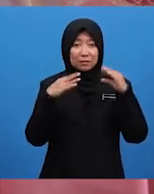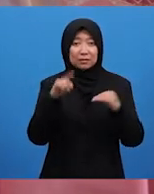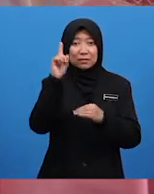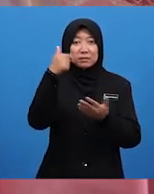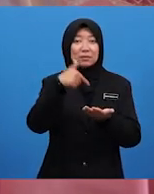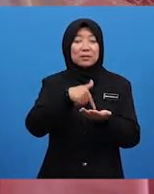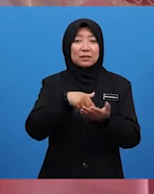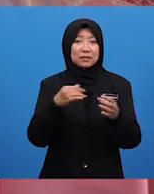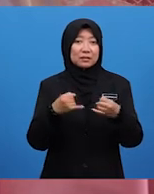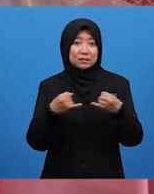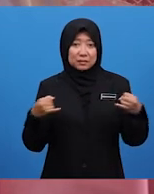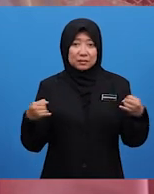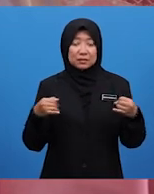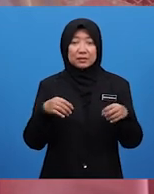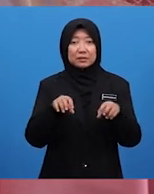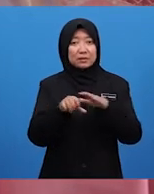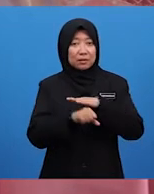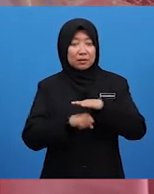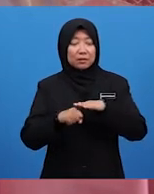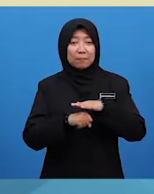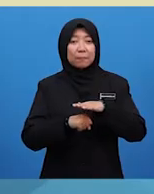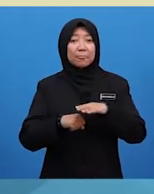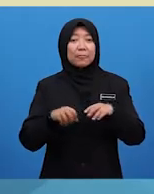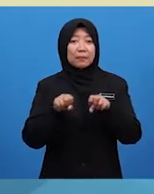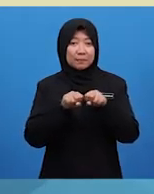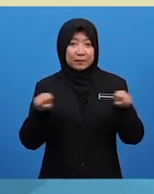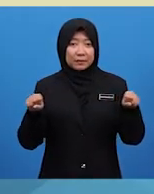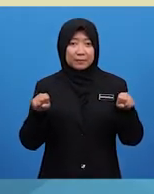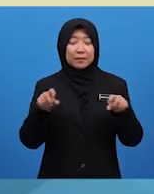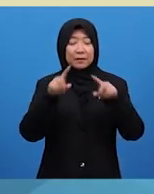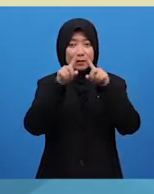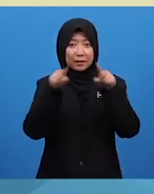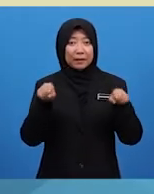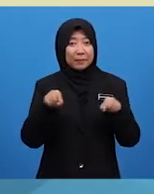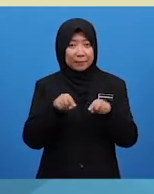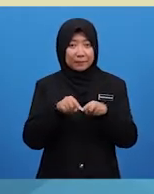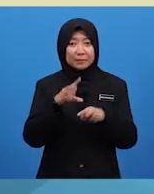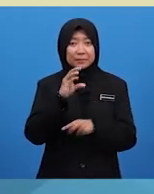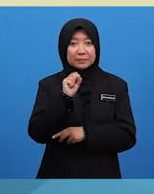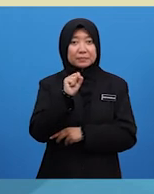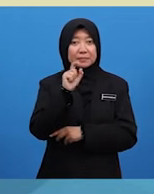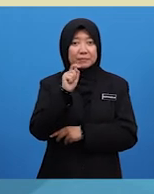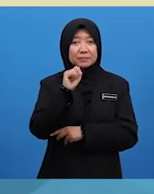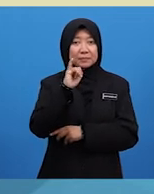satu lagi jenis sulaman smoking, iaitu diamond stitch.